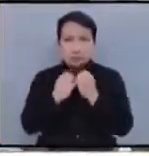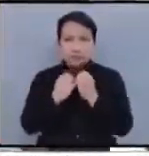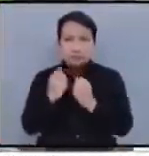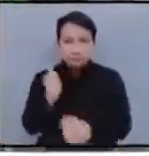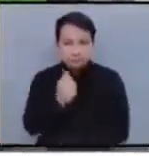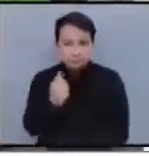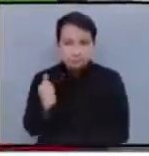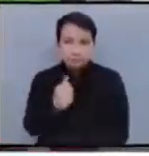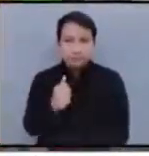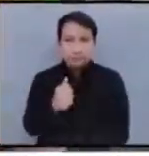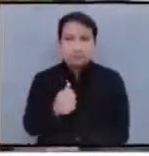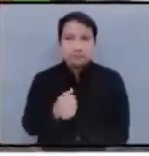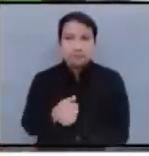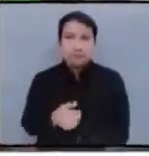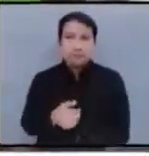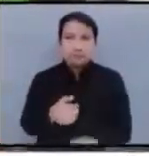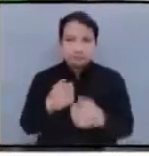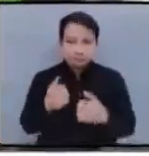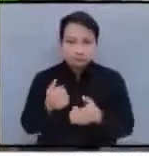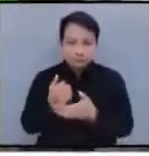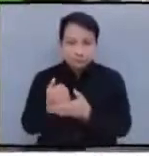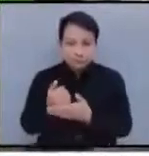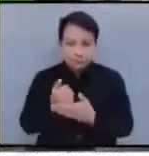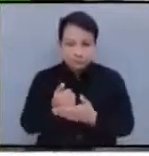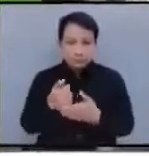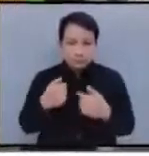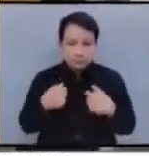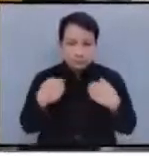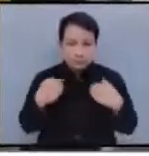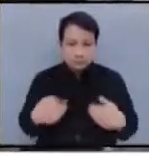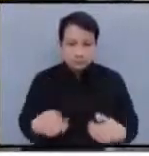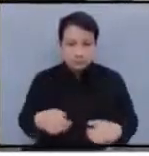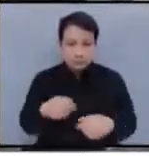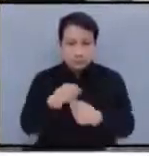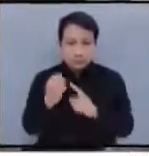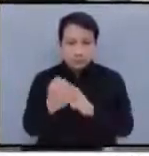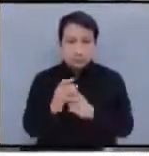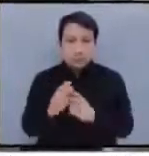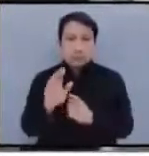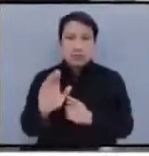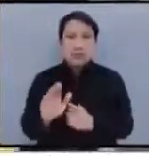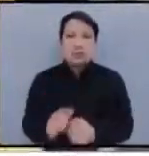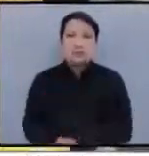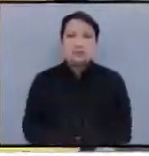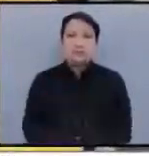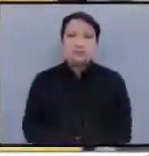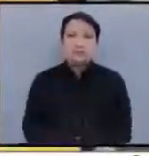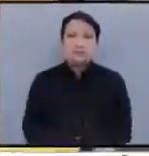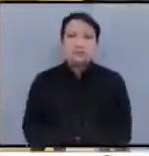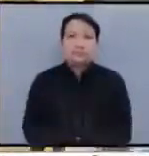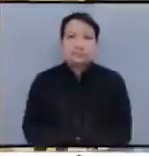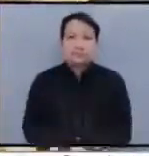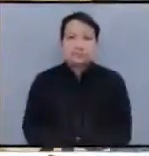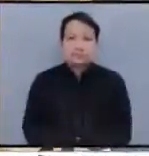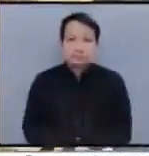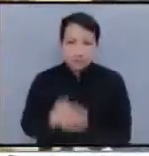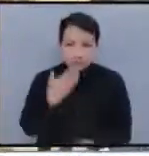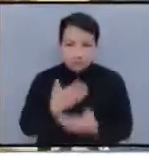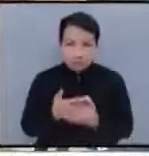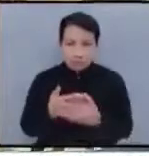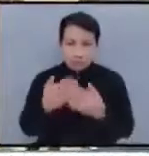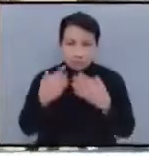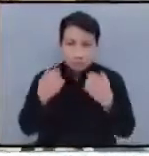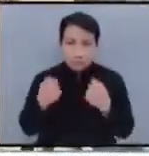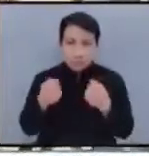tapos nakakatulong pa sa environment. At higit sa lahat, yung kalusugan natin, no? Nagiging healthy. Isa lang